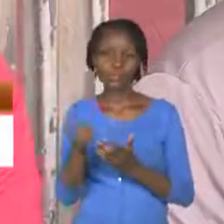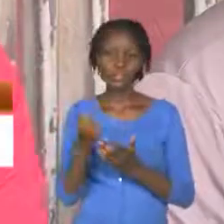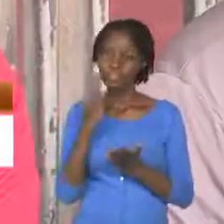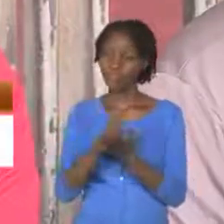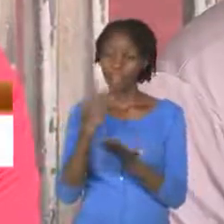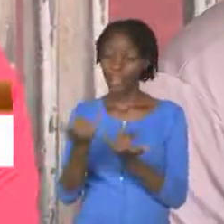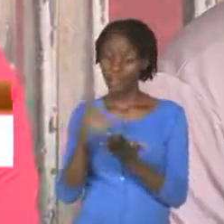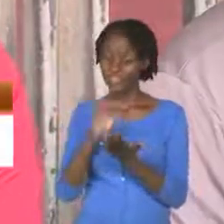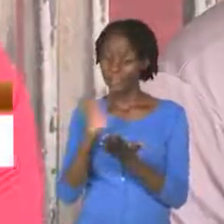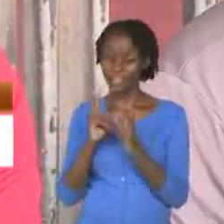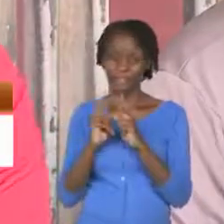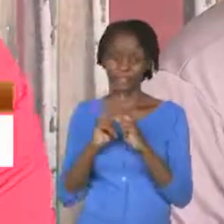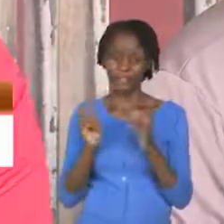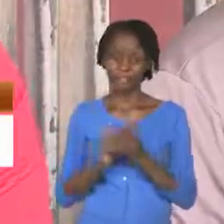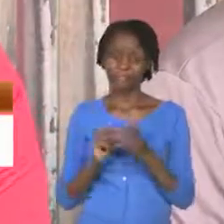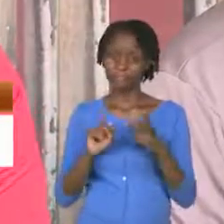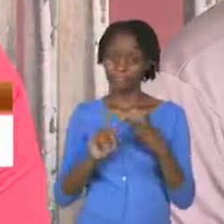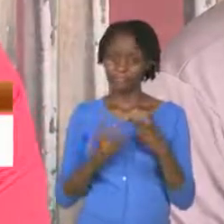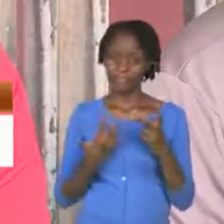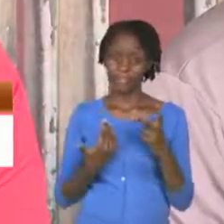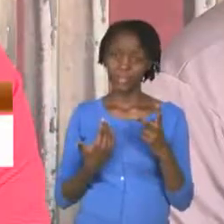Alafu saizi abiria ni wengi.